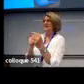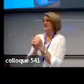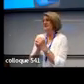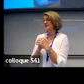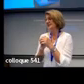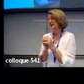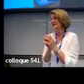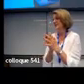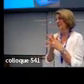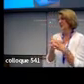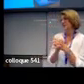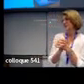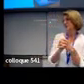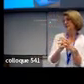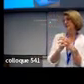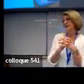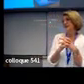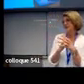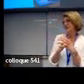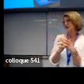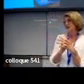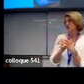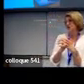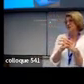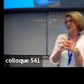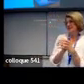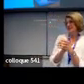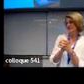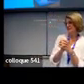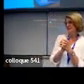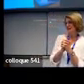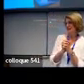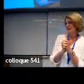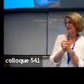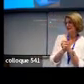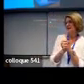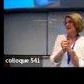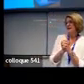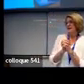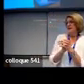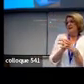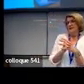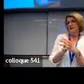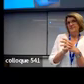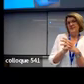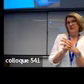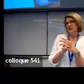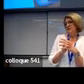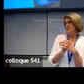les itérations sont très importantes lors de la recherche, de l'extraction et de l'analyse.